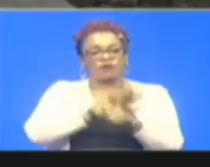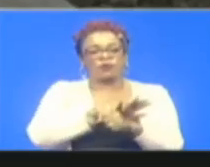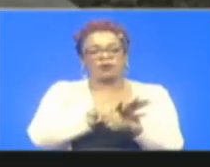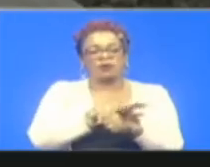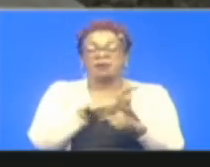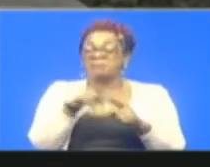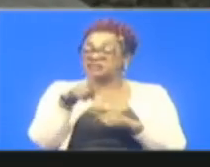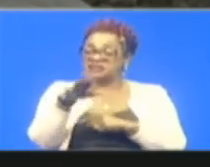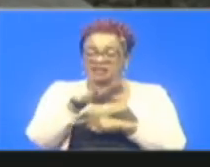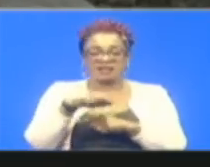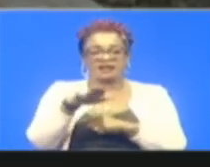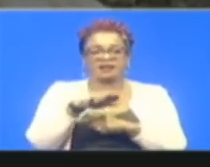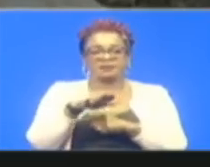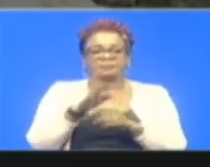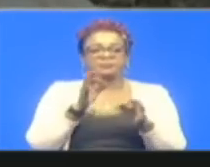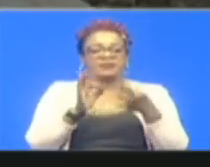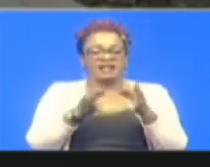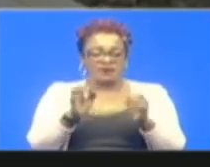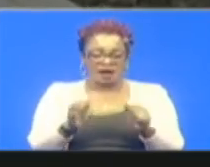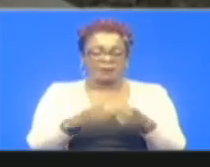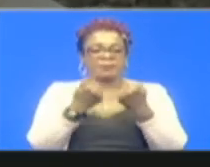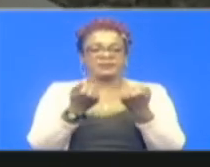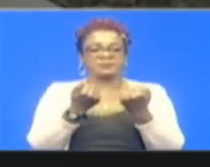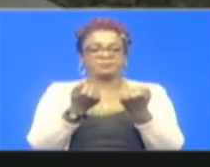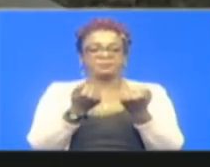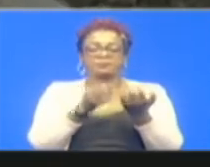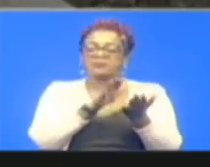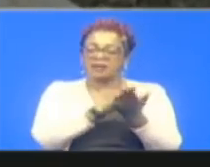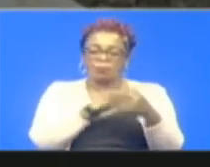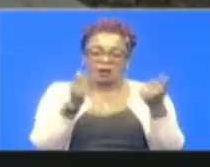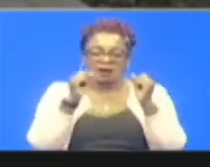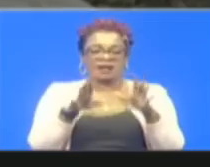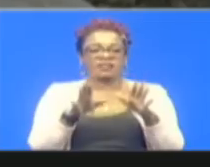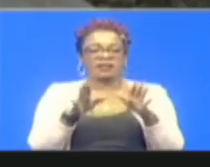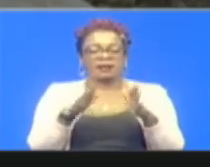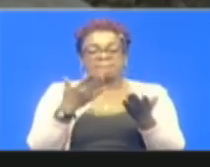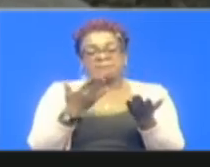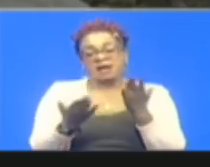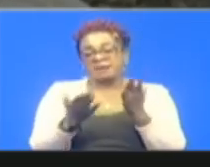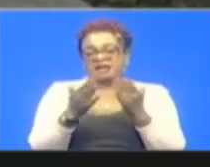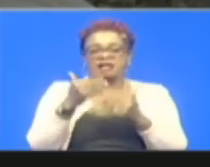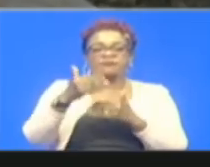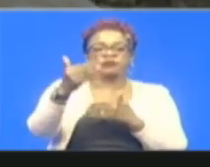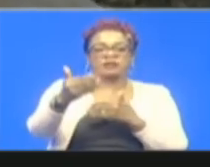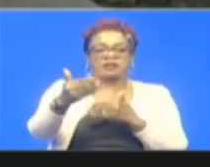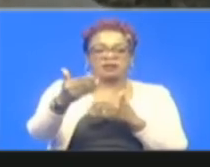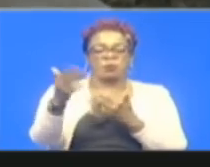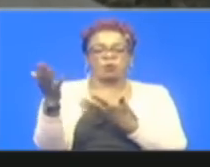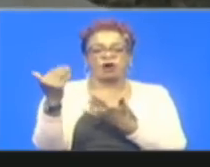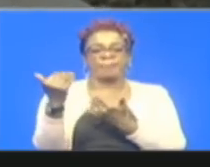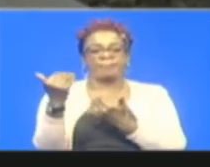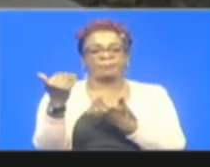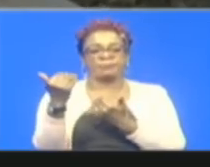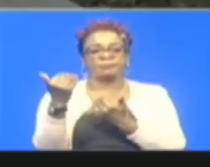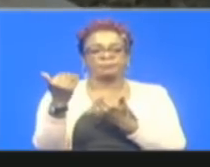hiyo sehemu iwapo zitakuwa hazitohifadhiwa, labda in future tunatarajia kwamba